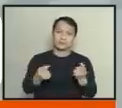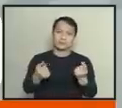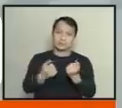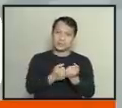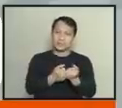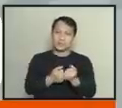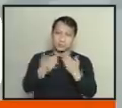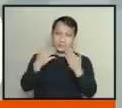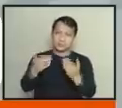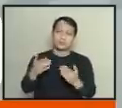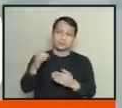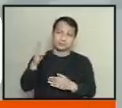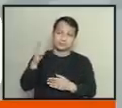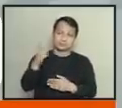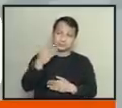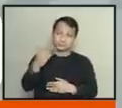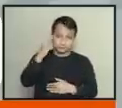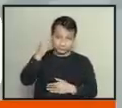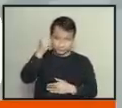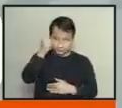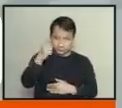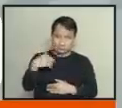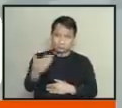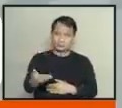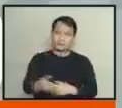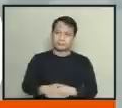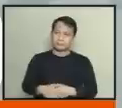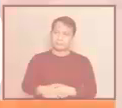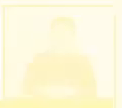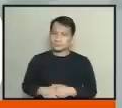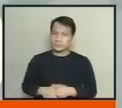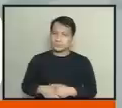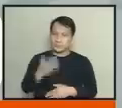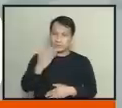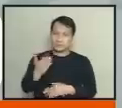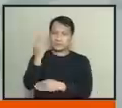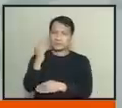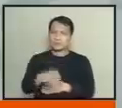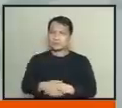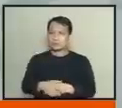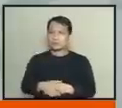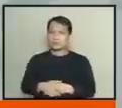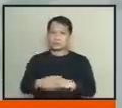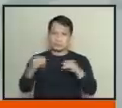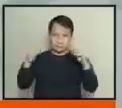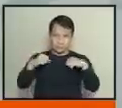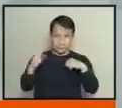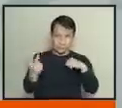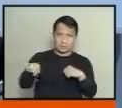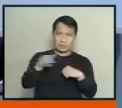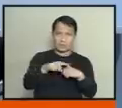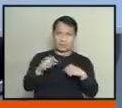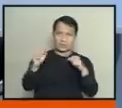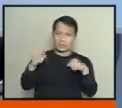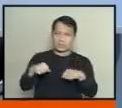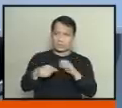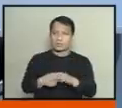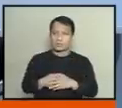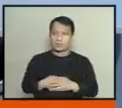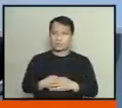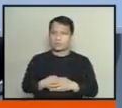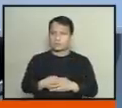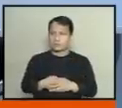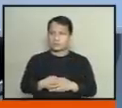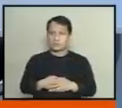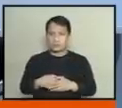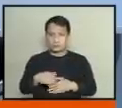sir. Ha? Salamat po, apo, sir Ryan. Apo, maraming salamat, sir. Okay, ma'am, pag-uusapin ko kayo ni sir Ryan sa barangay